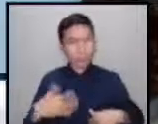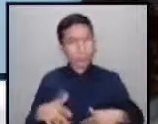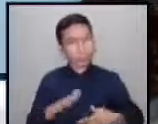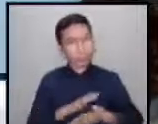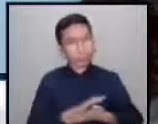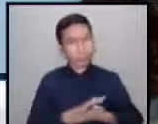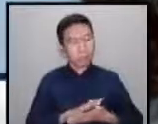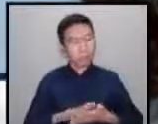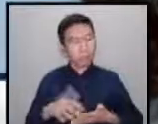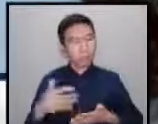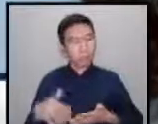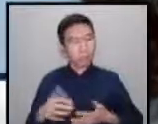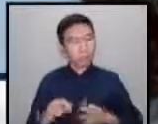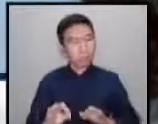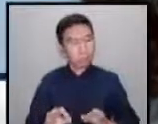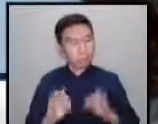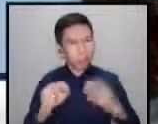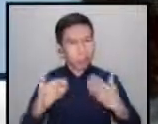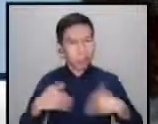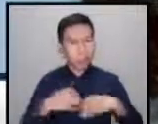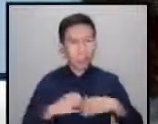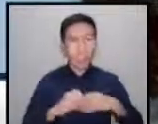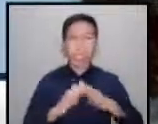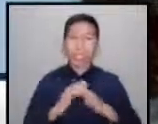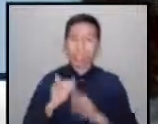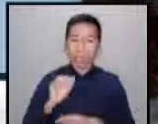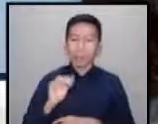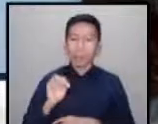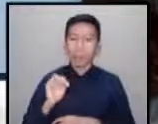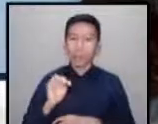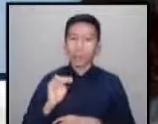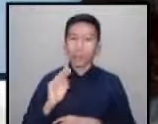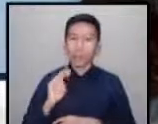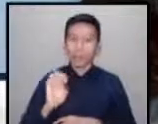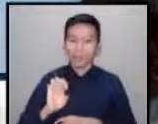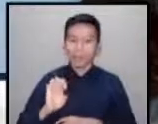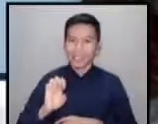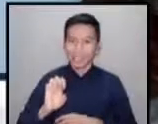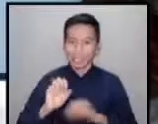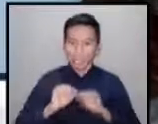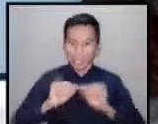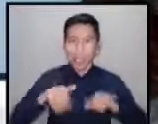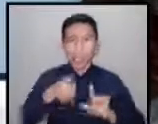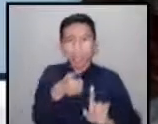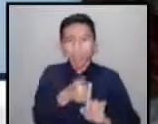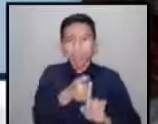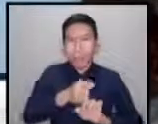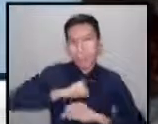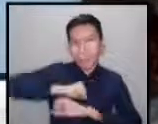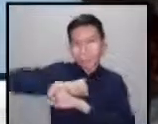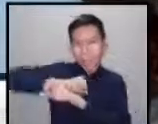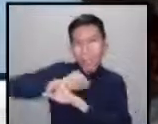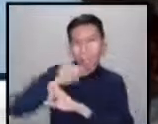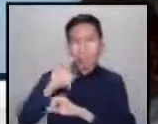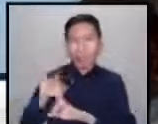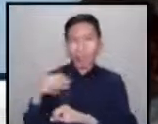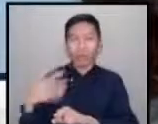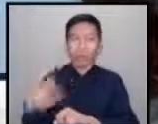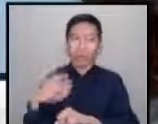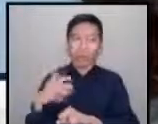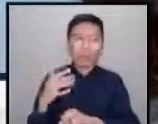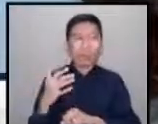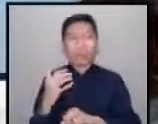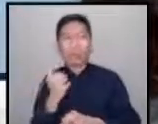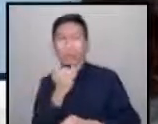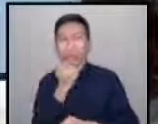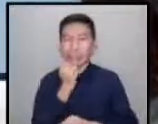natin. Pag na-overwhelm yan, yung sinasabing na-overwhelm kasi hindi ma-identify ng ating katawan kung ano